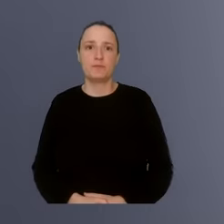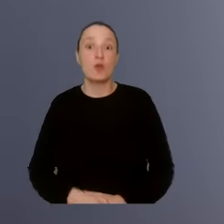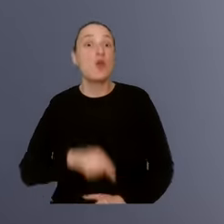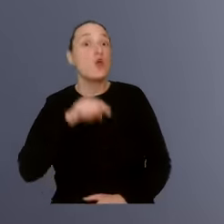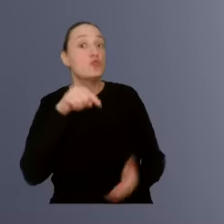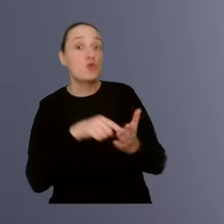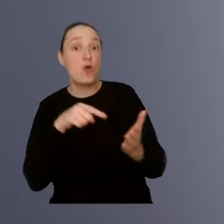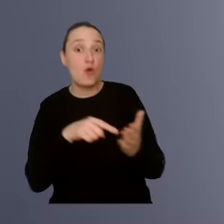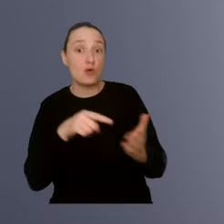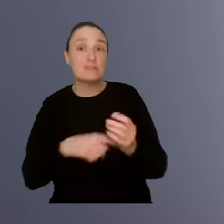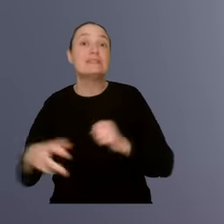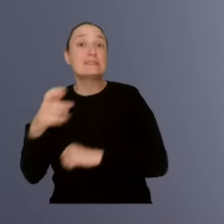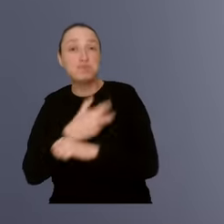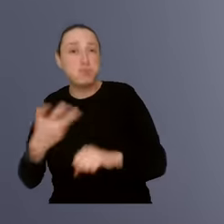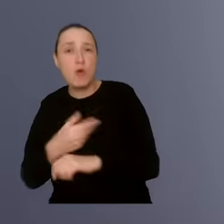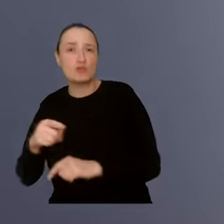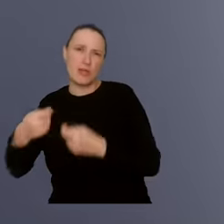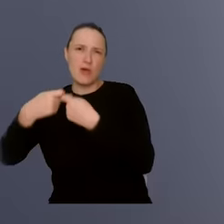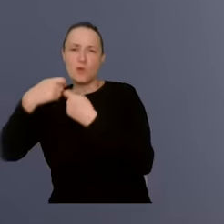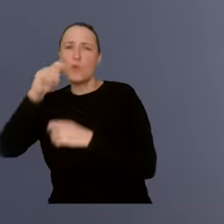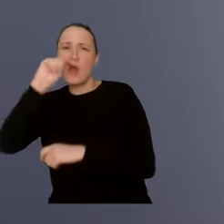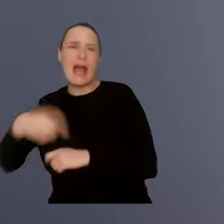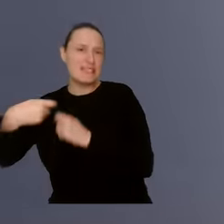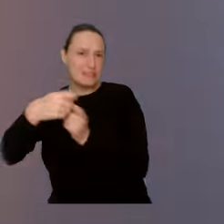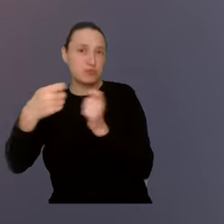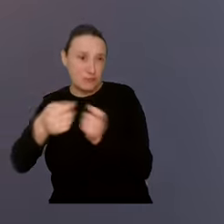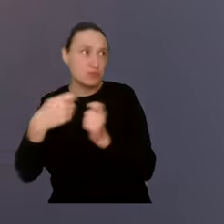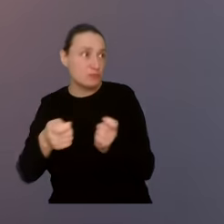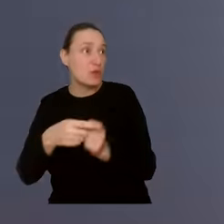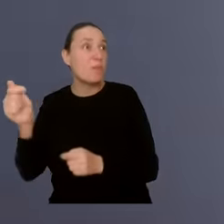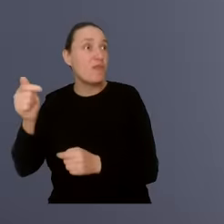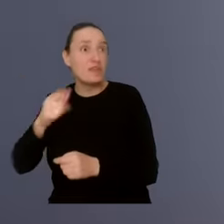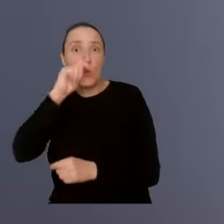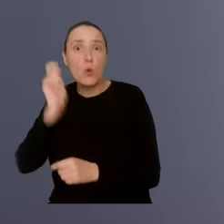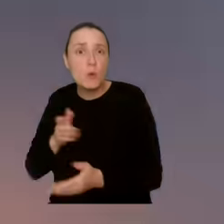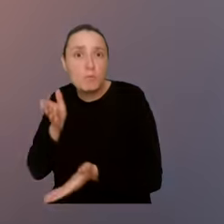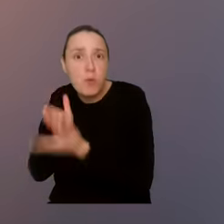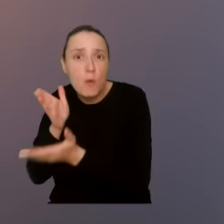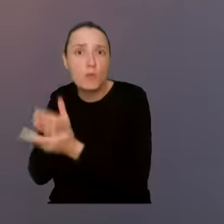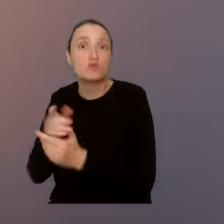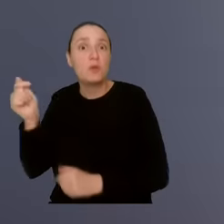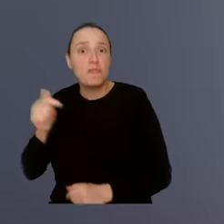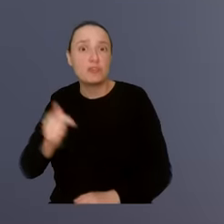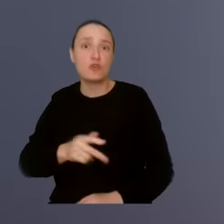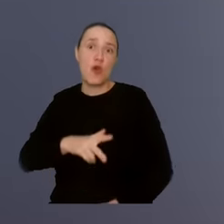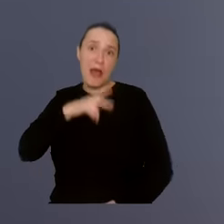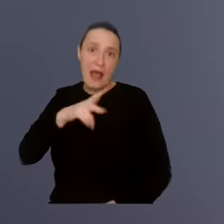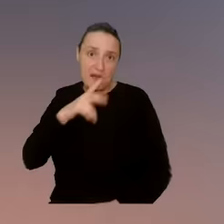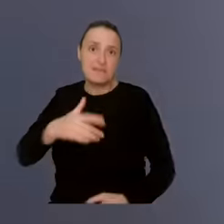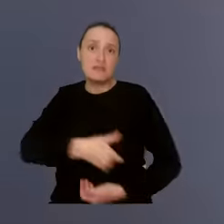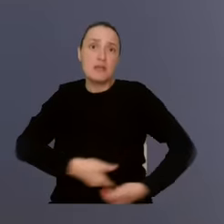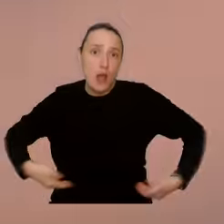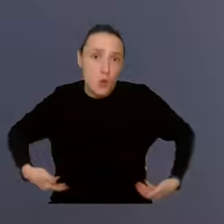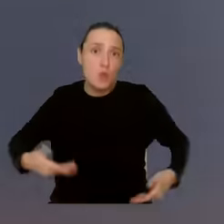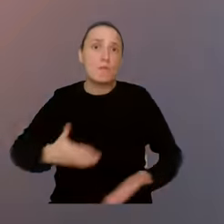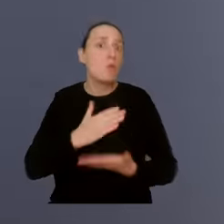słowa o zbożu, które płynie od miesięcy z Ukrainy do Polski. Miało pomóc Ukrainie, miało ratować głodujących w Afryce, a tak naprawdę rujnuje polskich